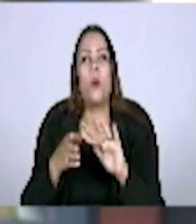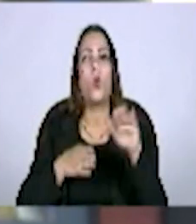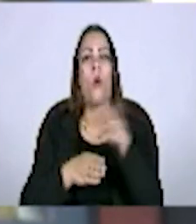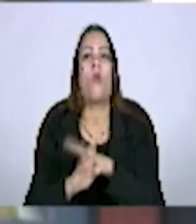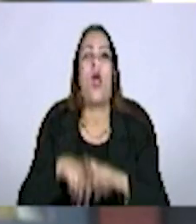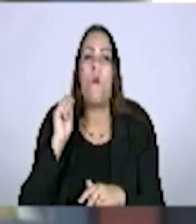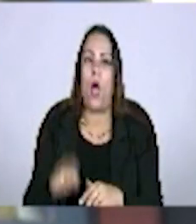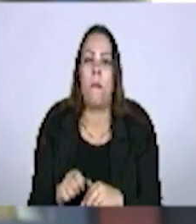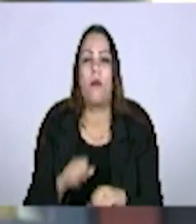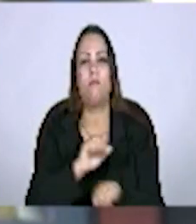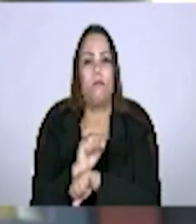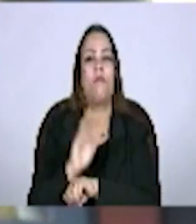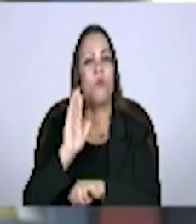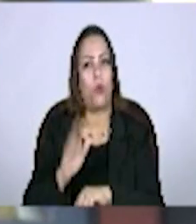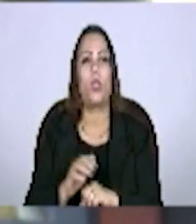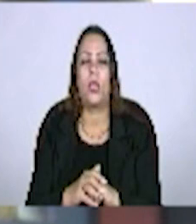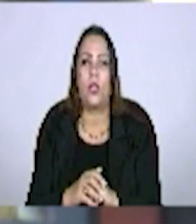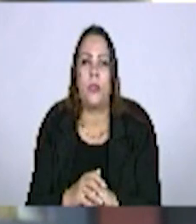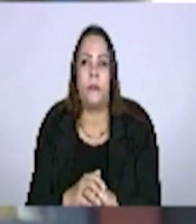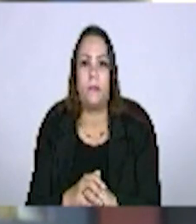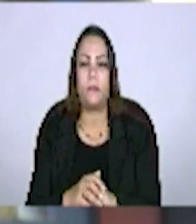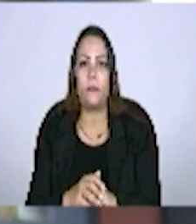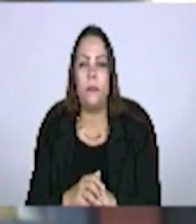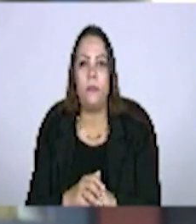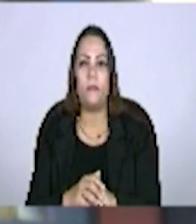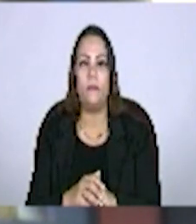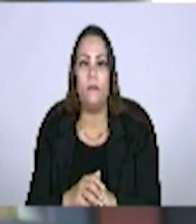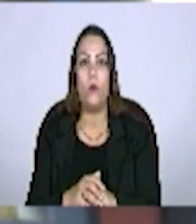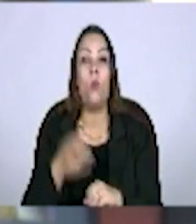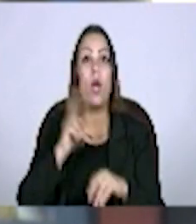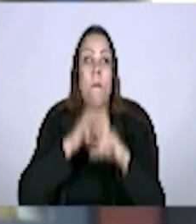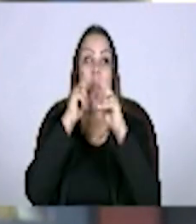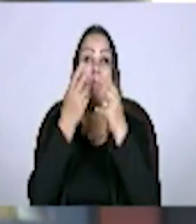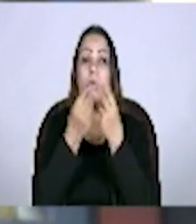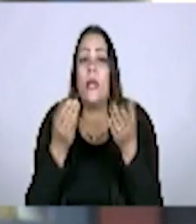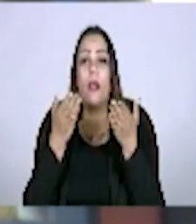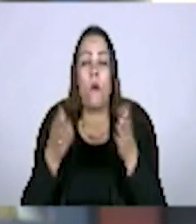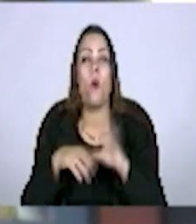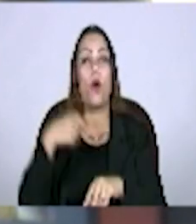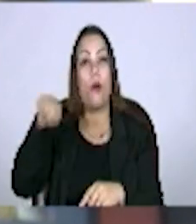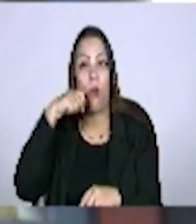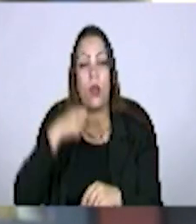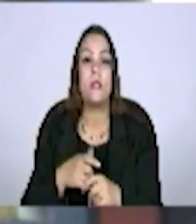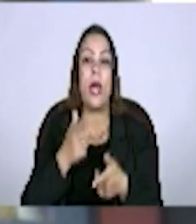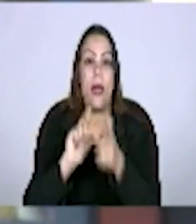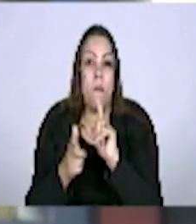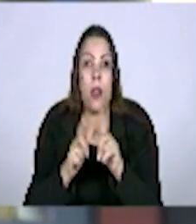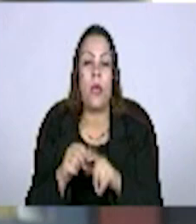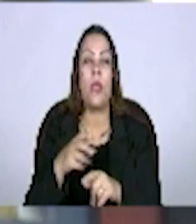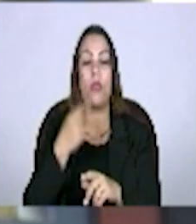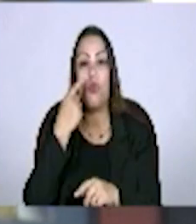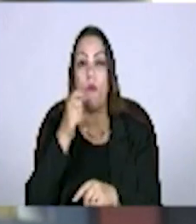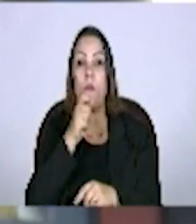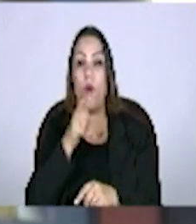في محاكمات تنتهي به الى السجن تحديات كتير والرئيس الامريكي حسب ما